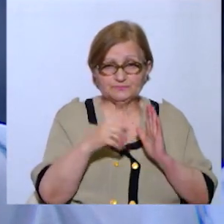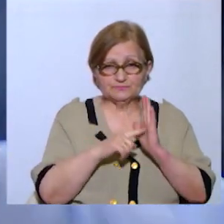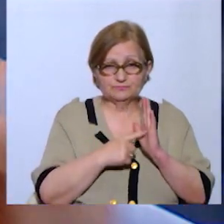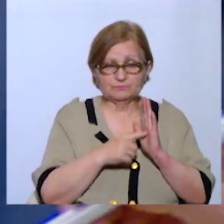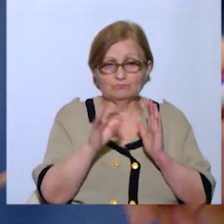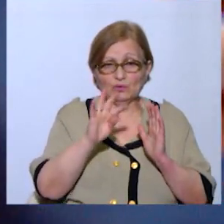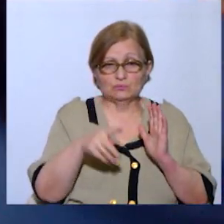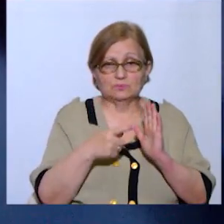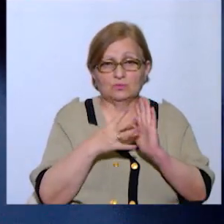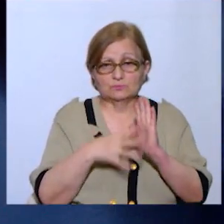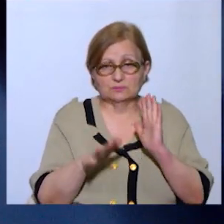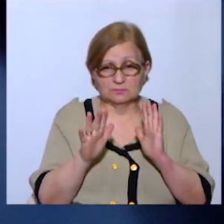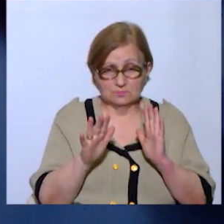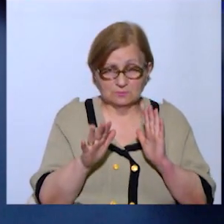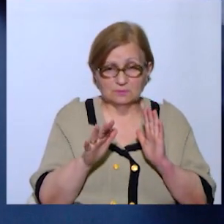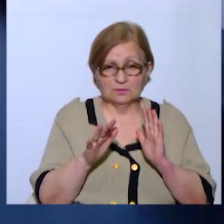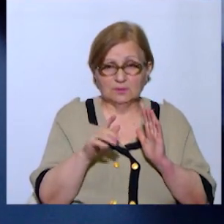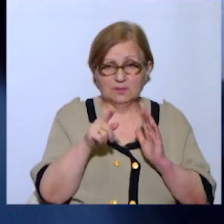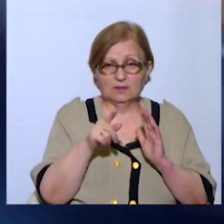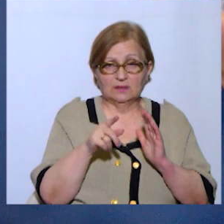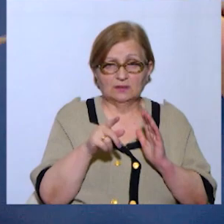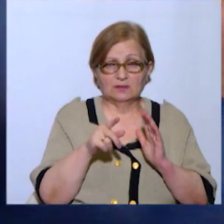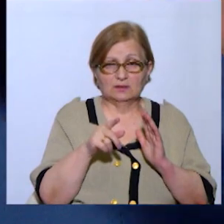გავამრავლოთ 0.95 მიასედზე, რაც არის